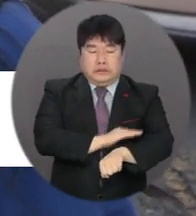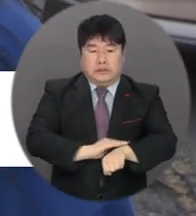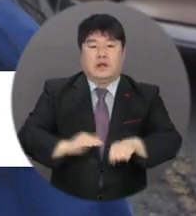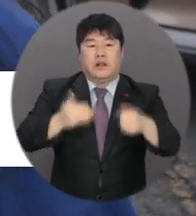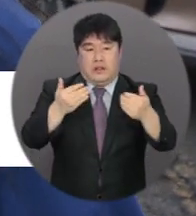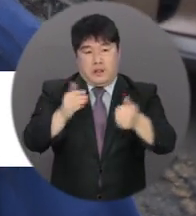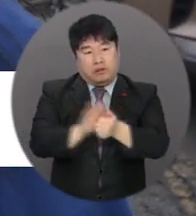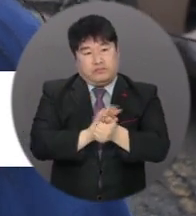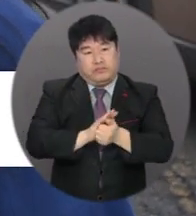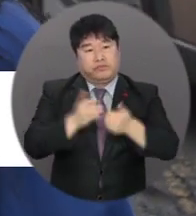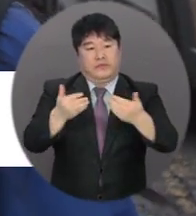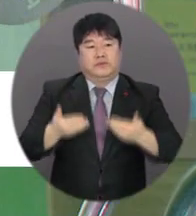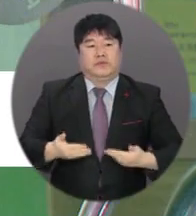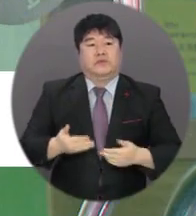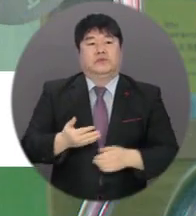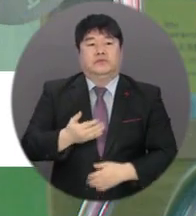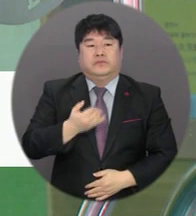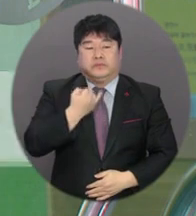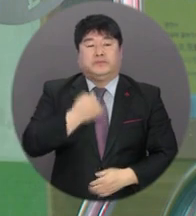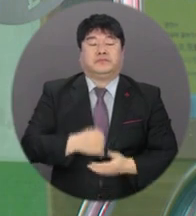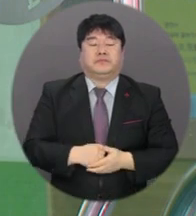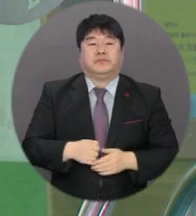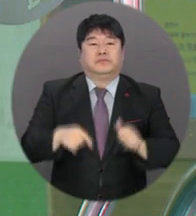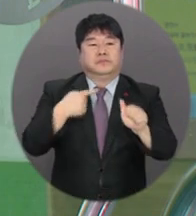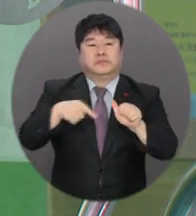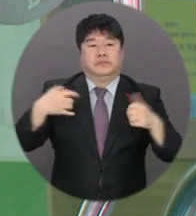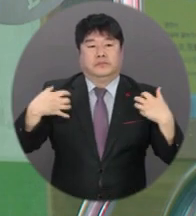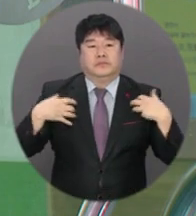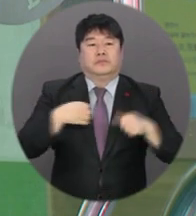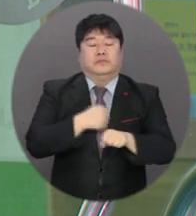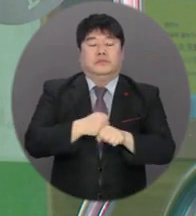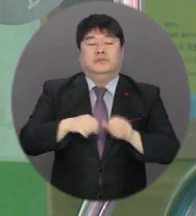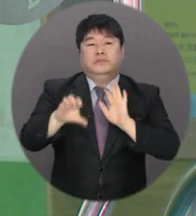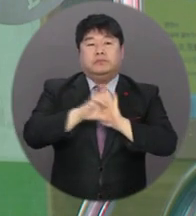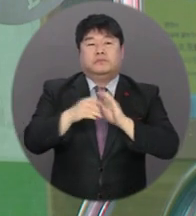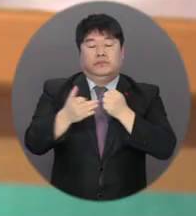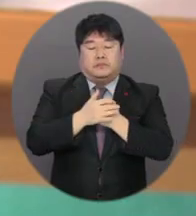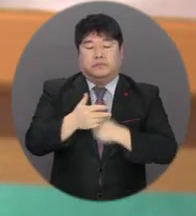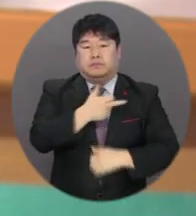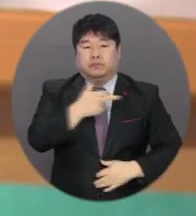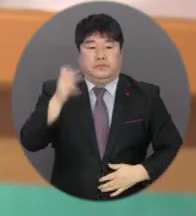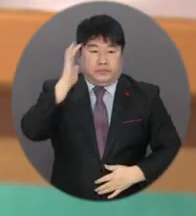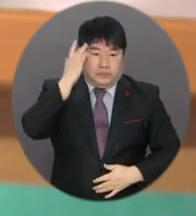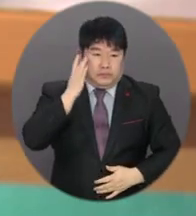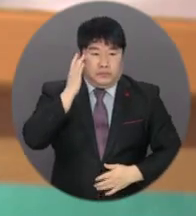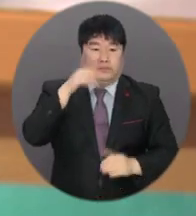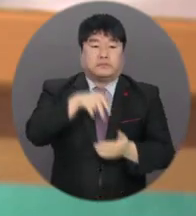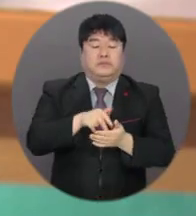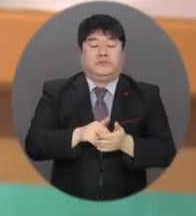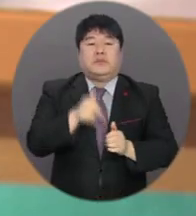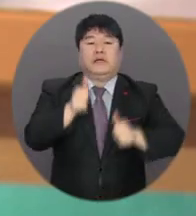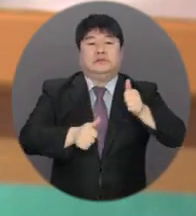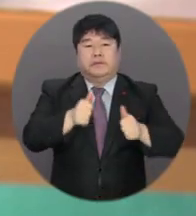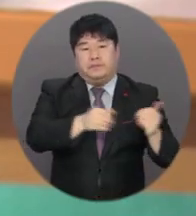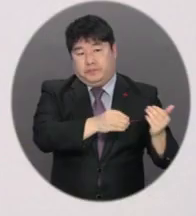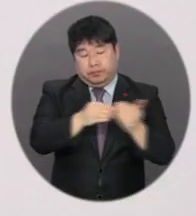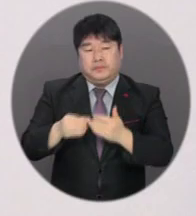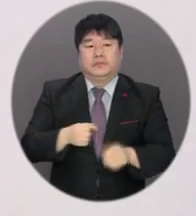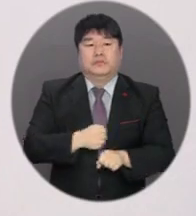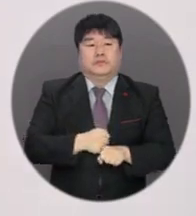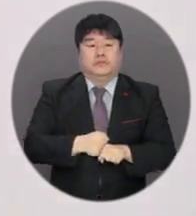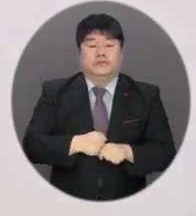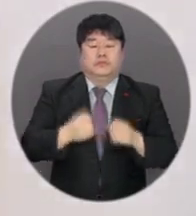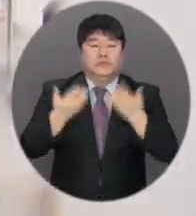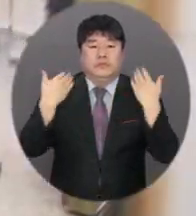선생님들이 잘 해주셔서. 교육당국도 코로나로 인해 바짝 긴장한 상태에서 시험을 진행했습니다.